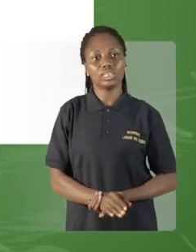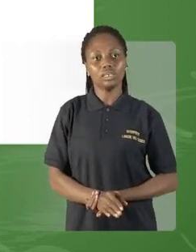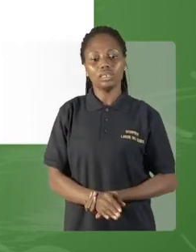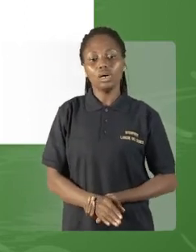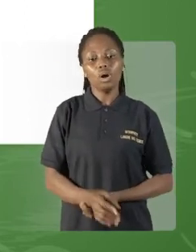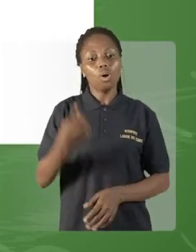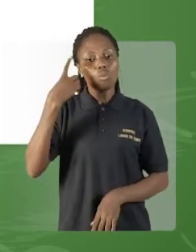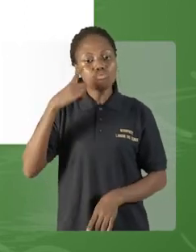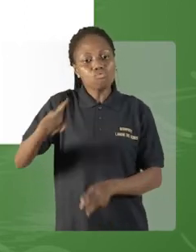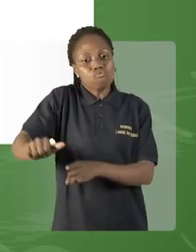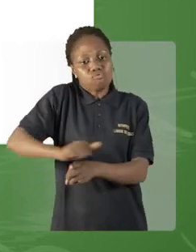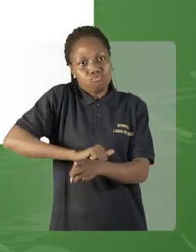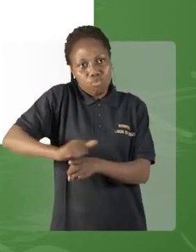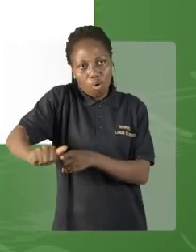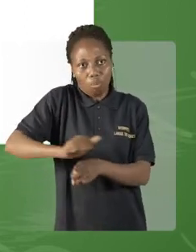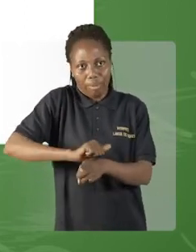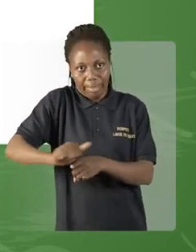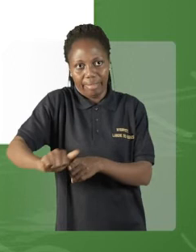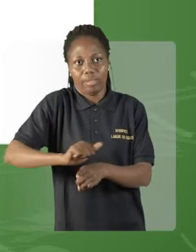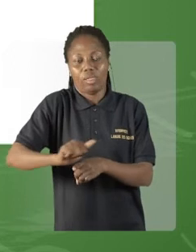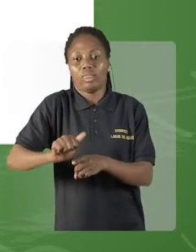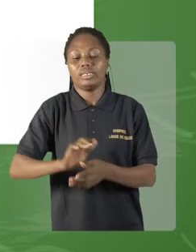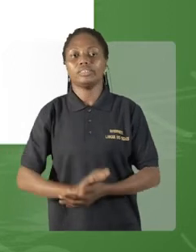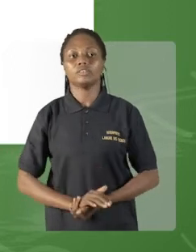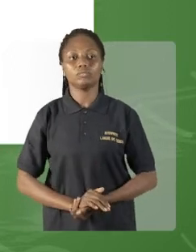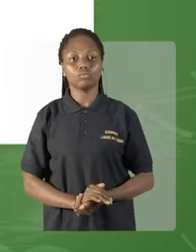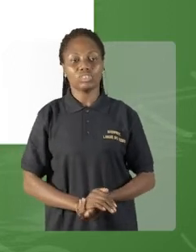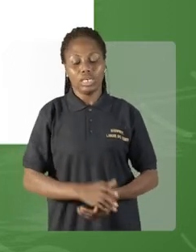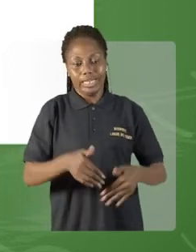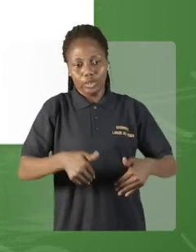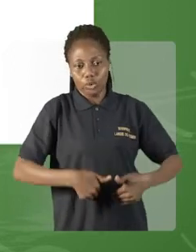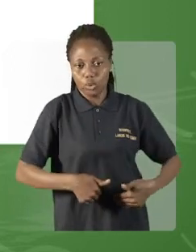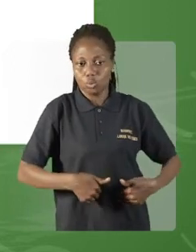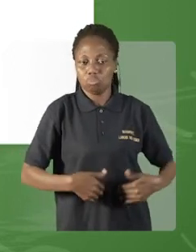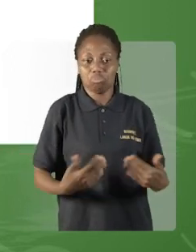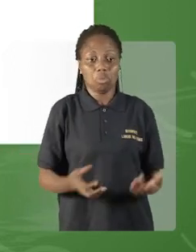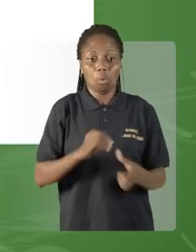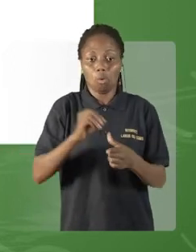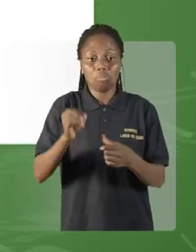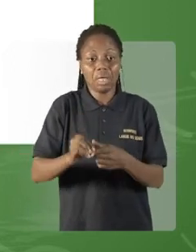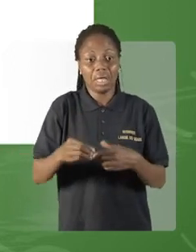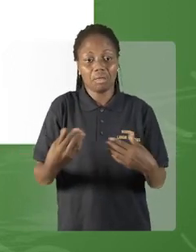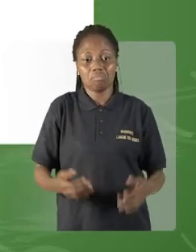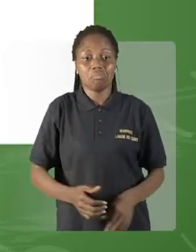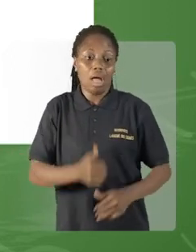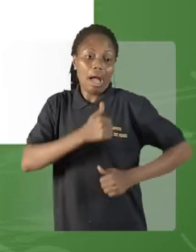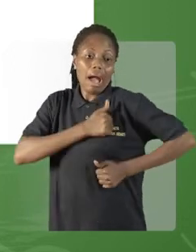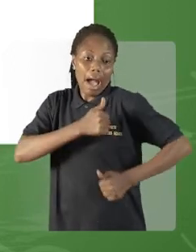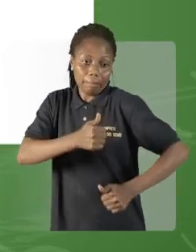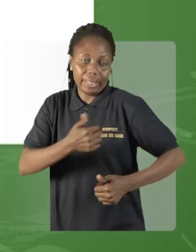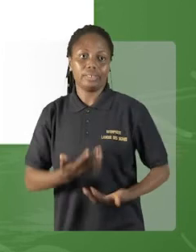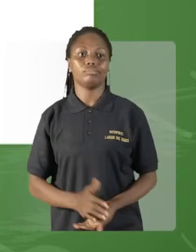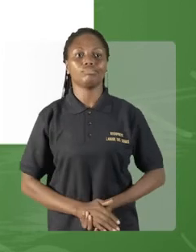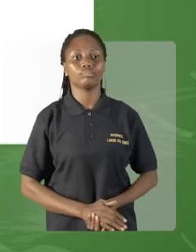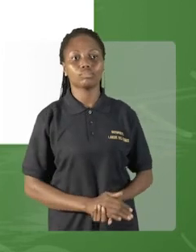a. Servir de lieu de cérémonie d'initiation. Petit b. Empêcher l'avancée